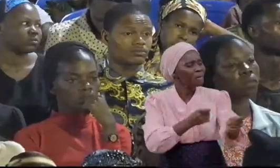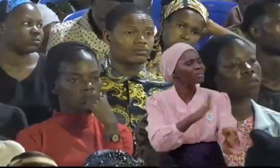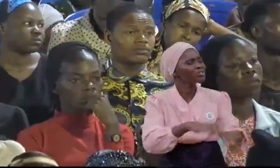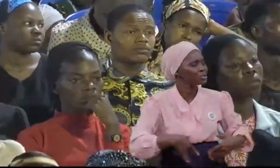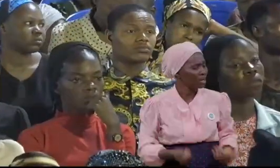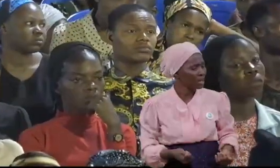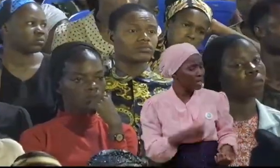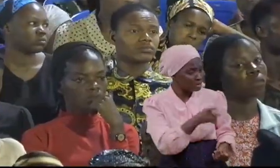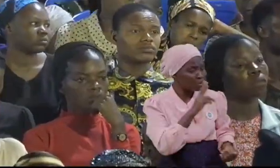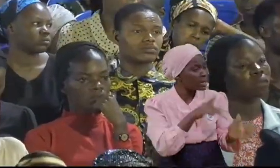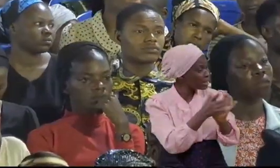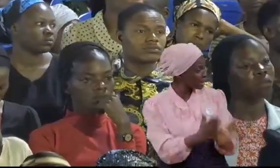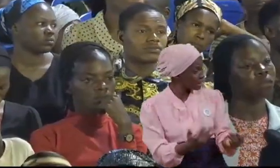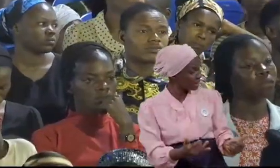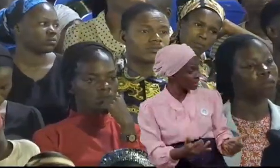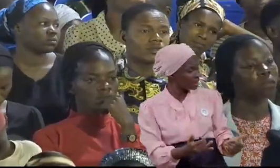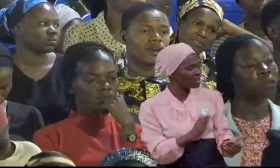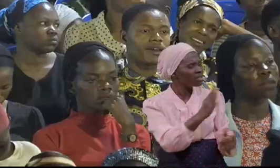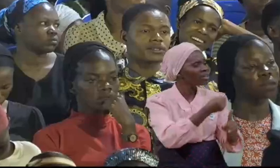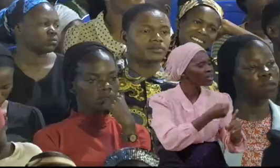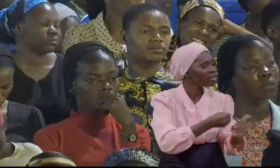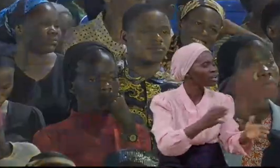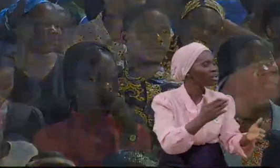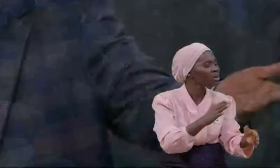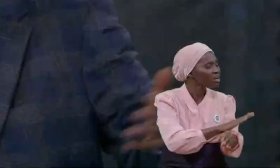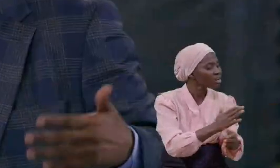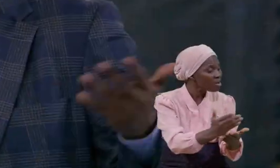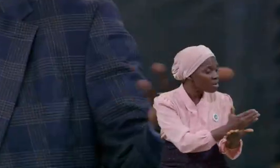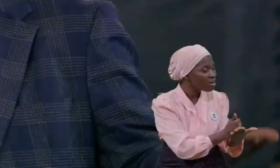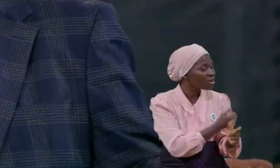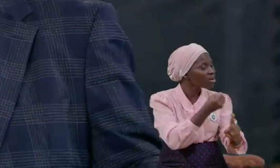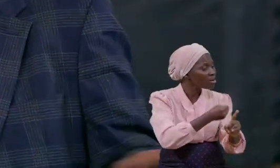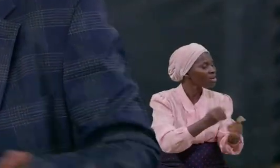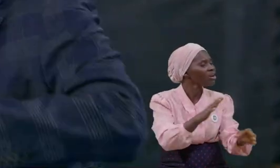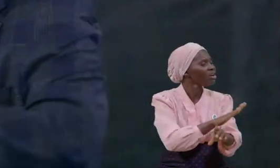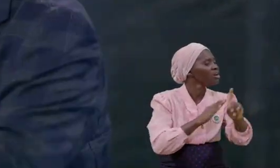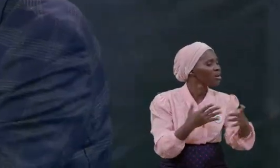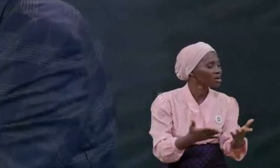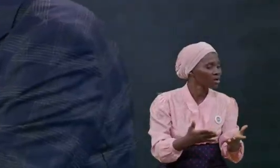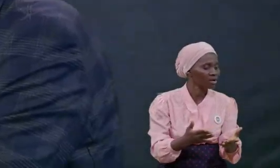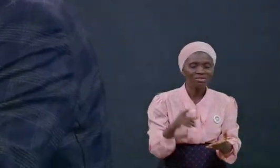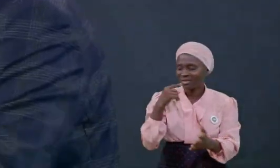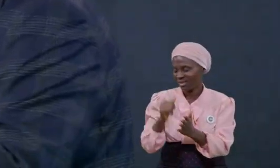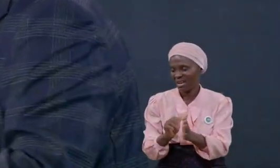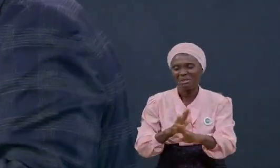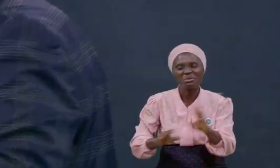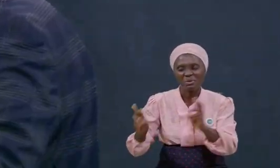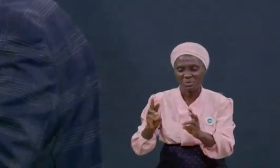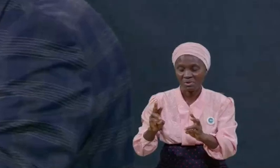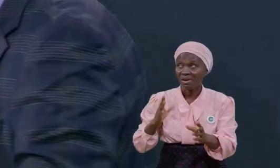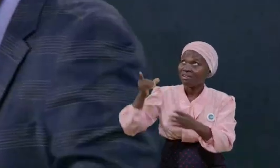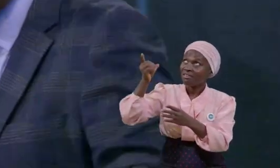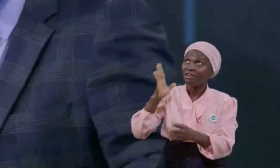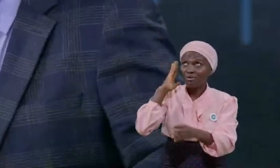Bon, Dieu ajoutera. Pourquoi ne pas prendre ceci? Je ne peux plus faire ça.